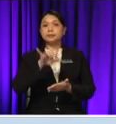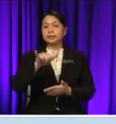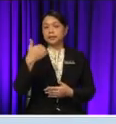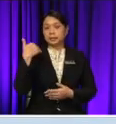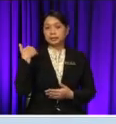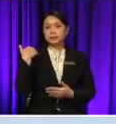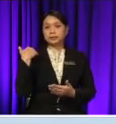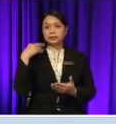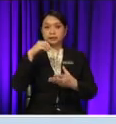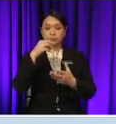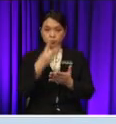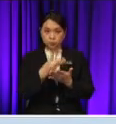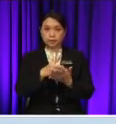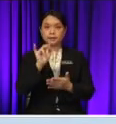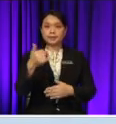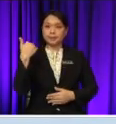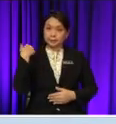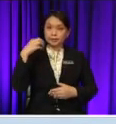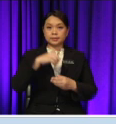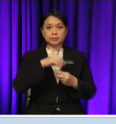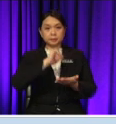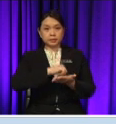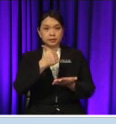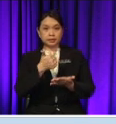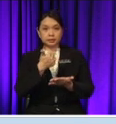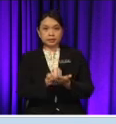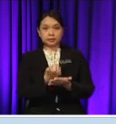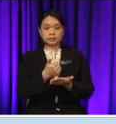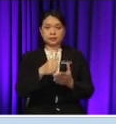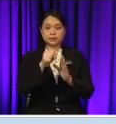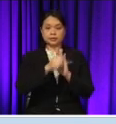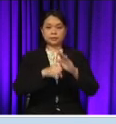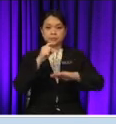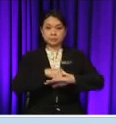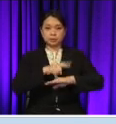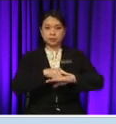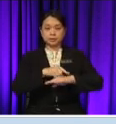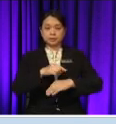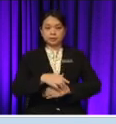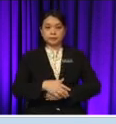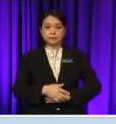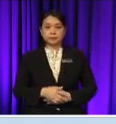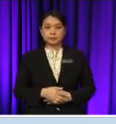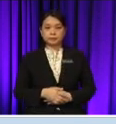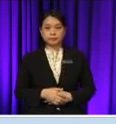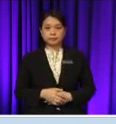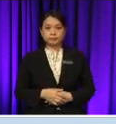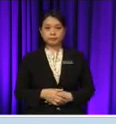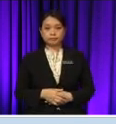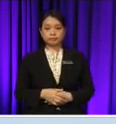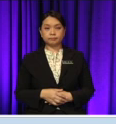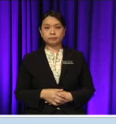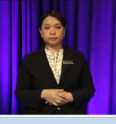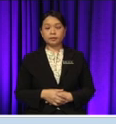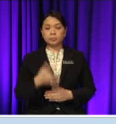ada dua jenis Baki yang pertama ialah untuk Siti dan sana nilainya positif